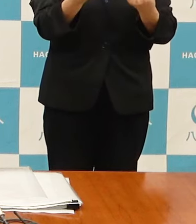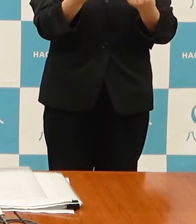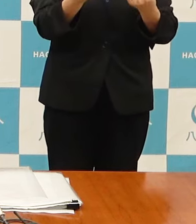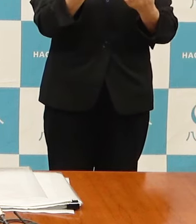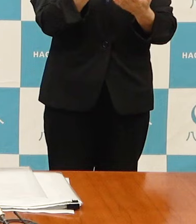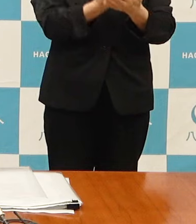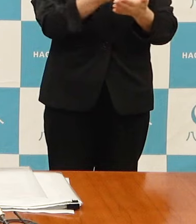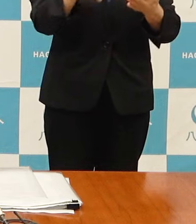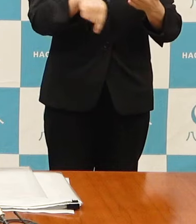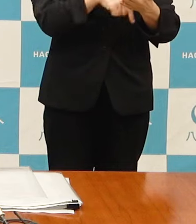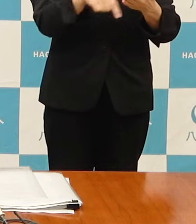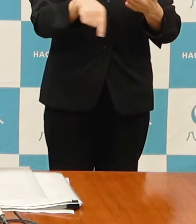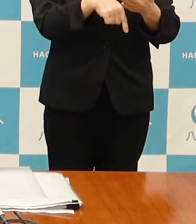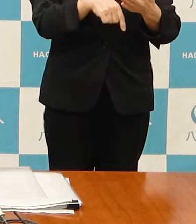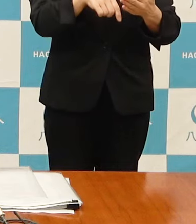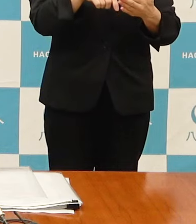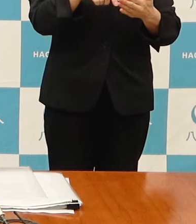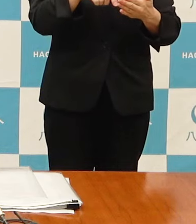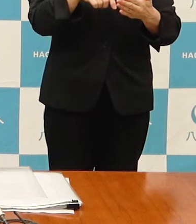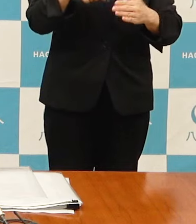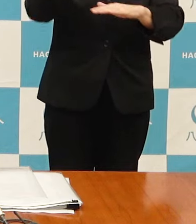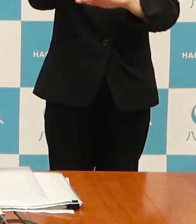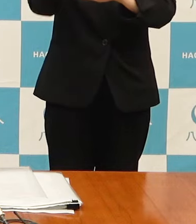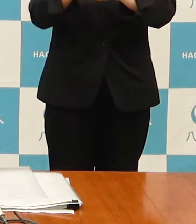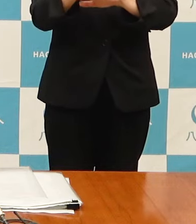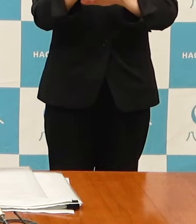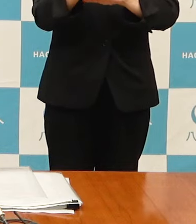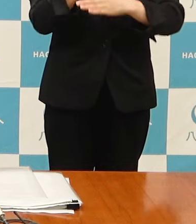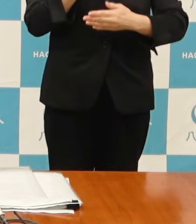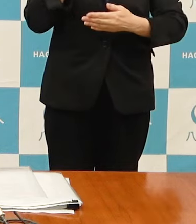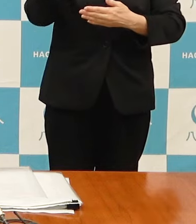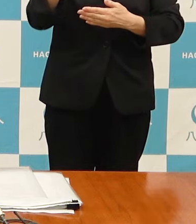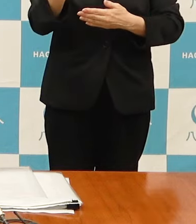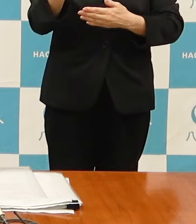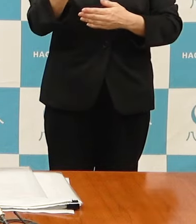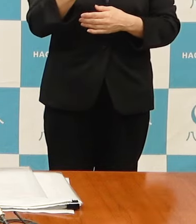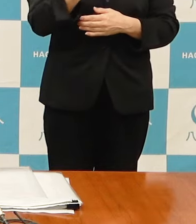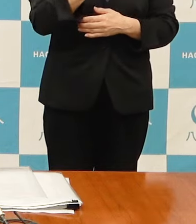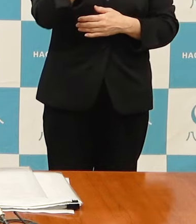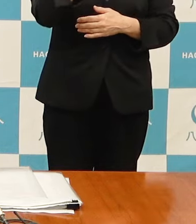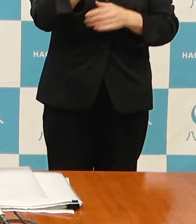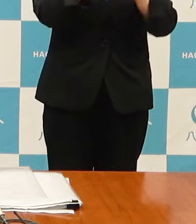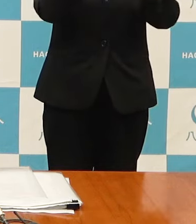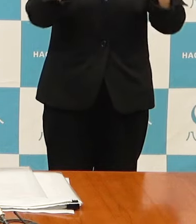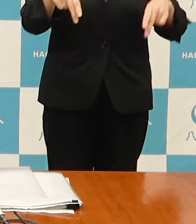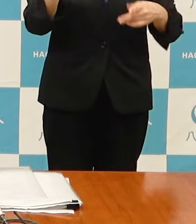要望内容を直接県知事に要望いたしまして、当市が抱える課